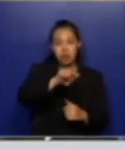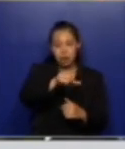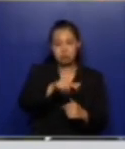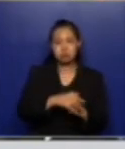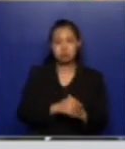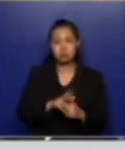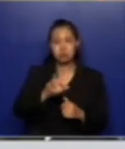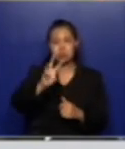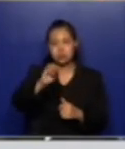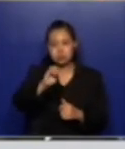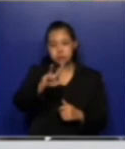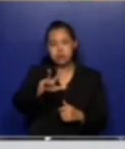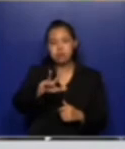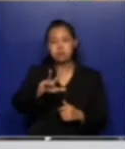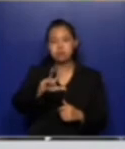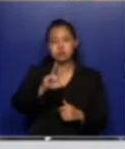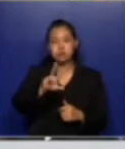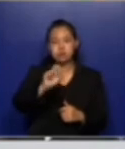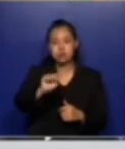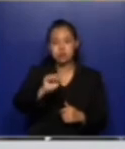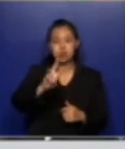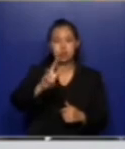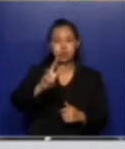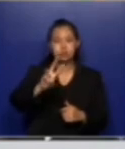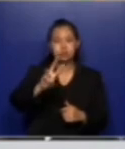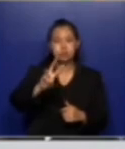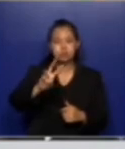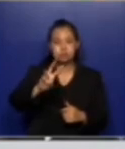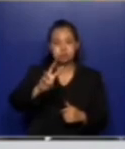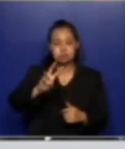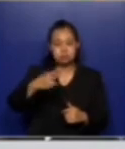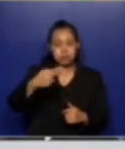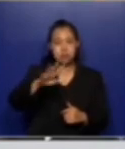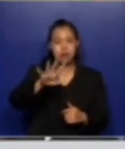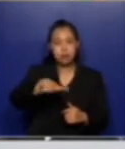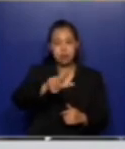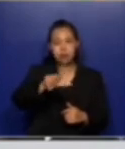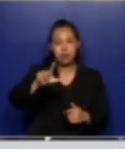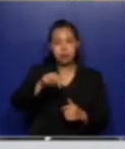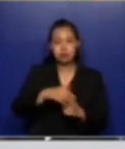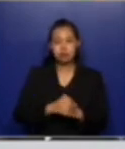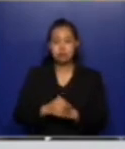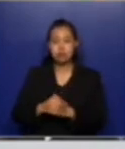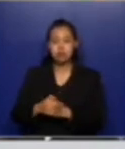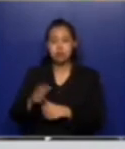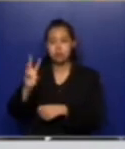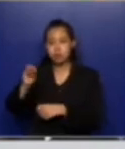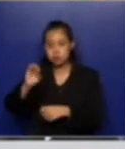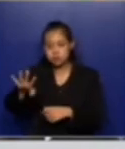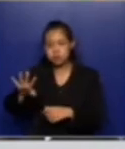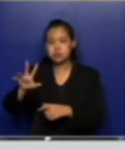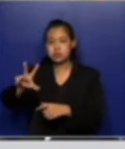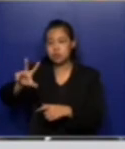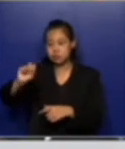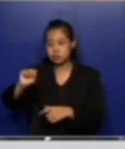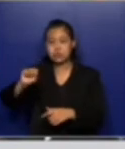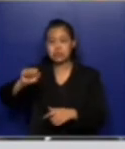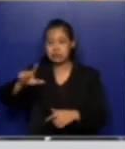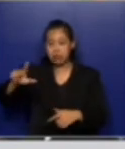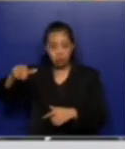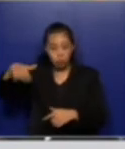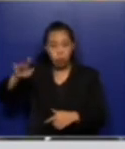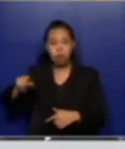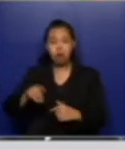ปี63เนี่ย 265,000 ล้านพอมาปี64กระโดดขึ้นมาเป็น 300,000 กว่าล้าน